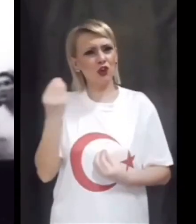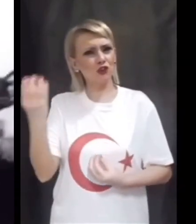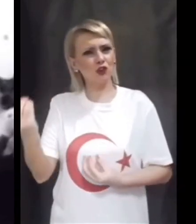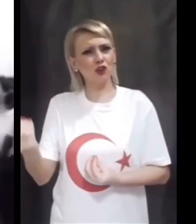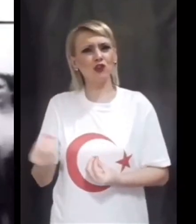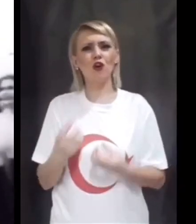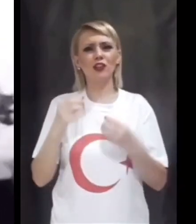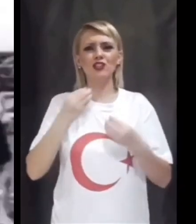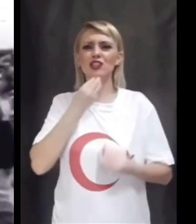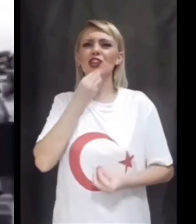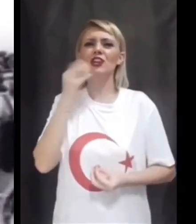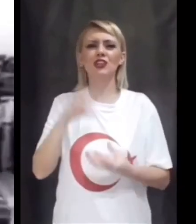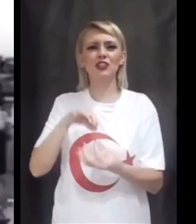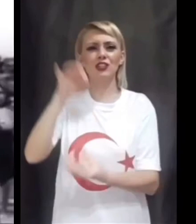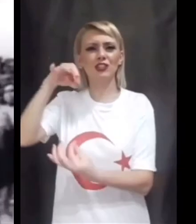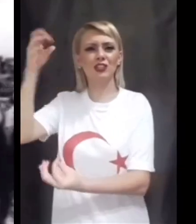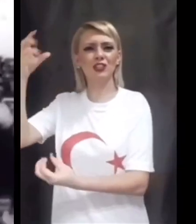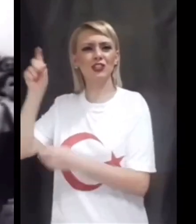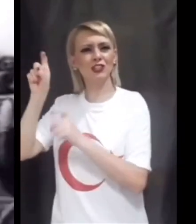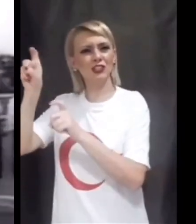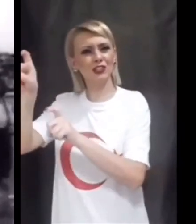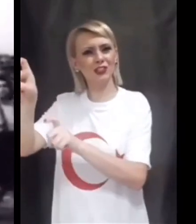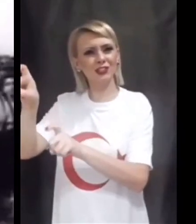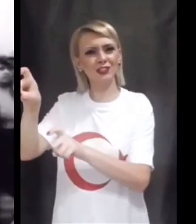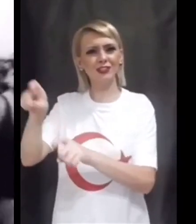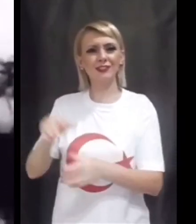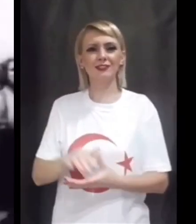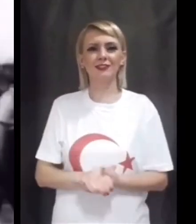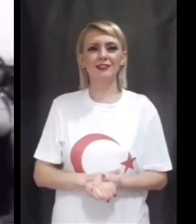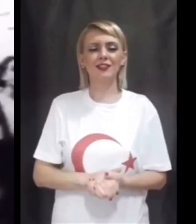Ardından filizlendi gençlik tohumları.